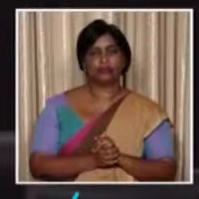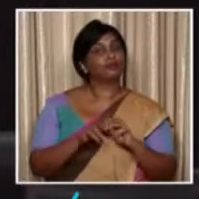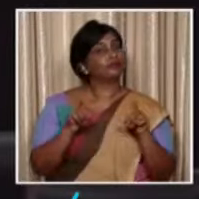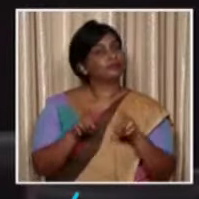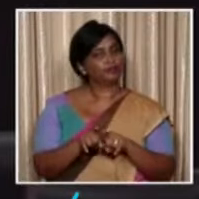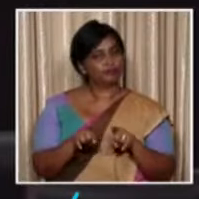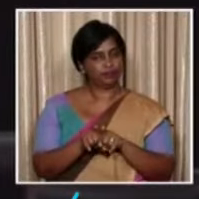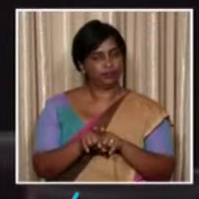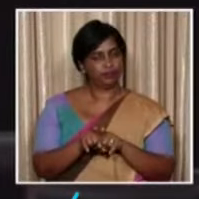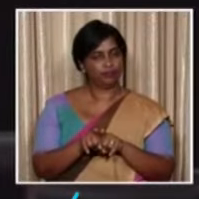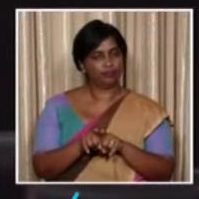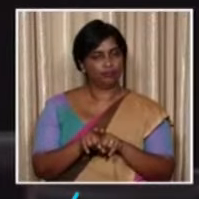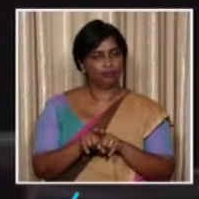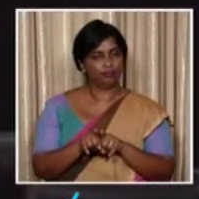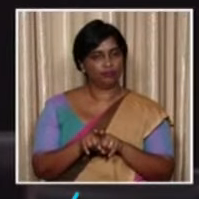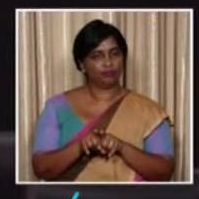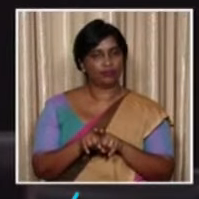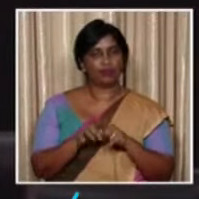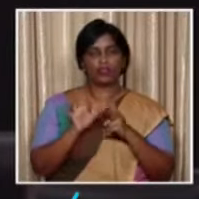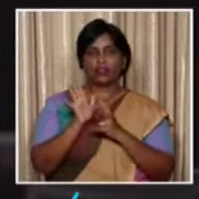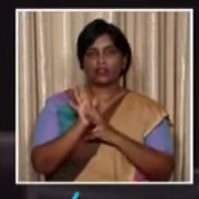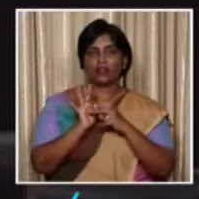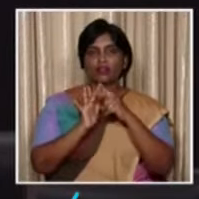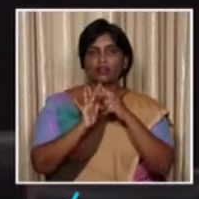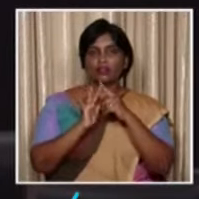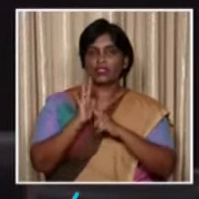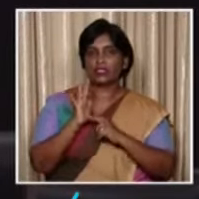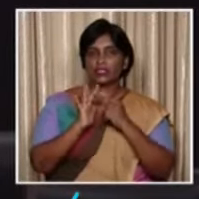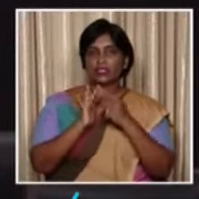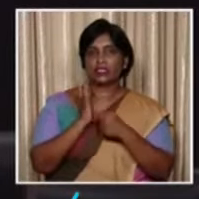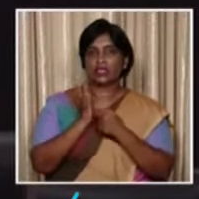एवगेम विजित हेरात मंत्री तुमा